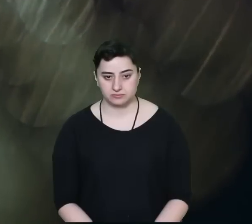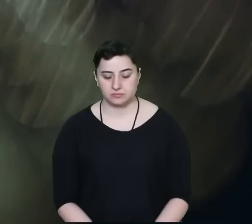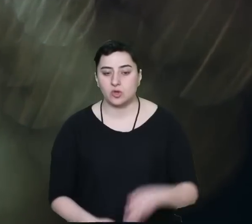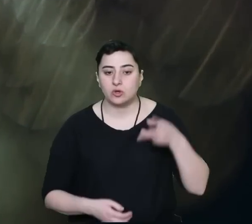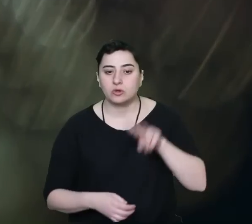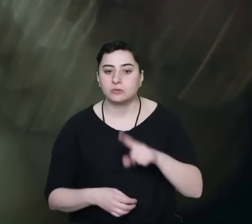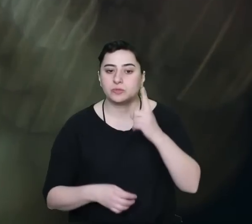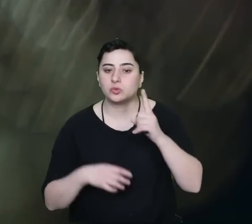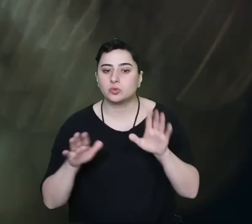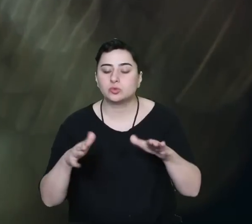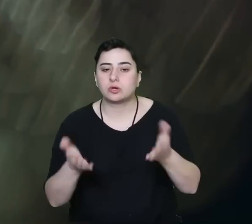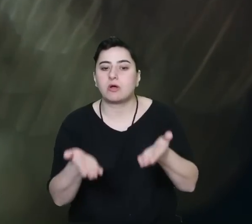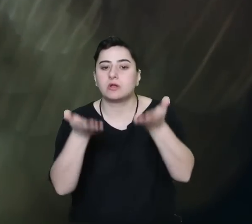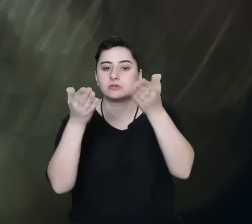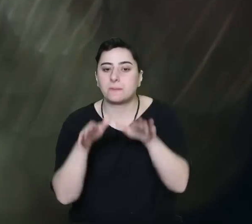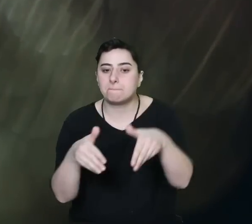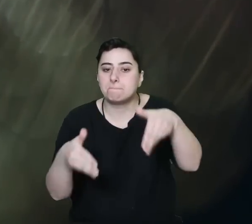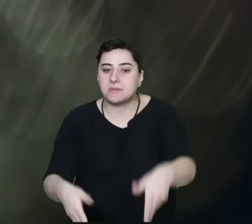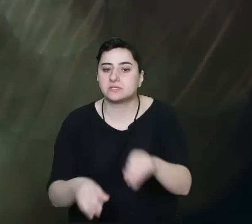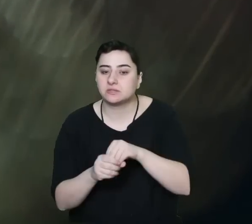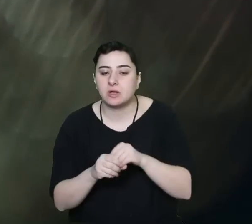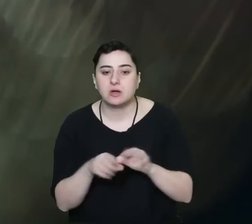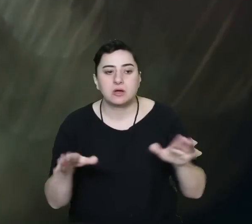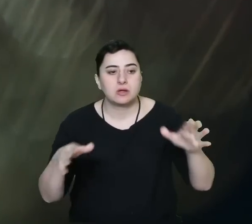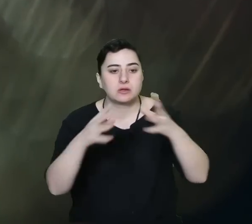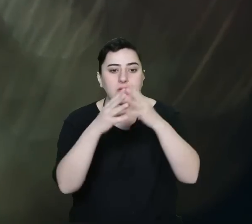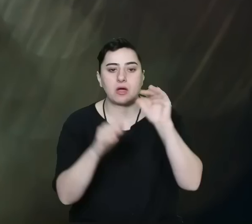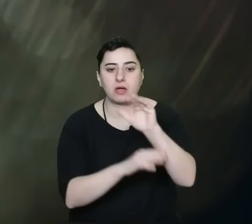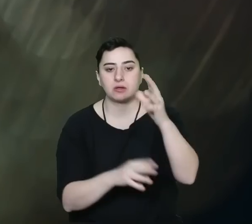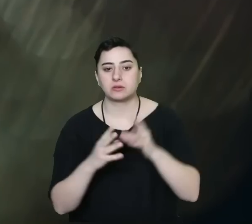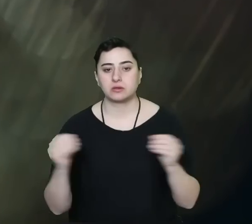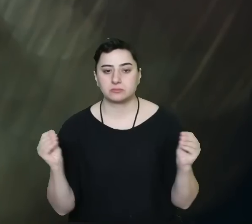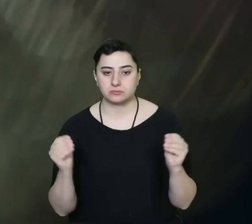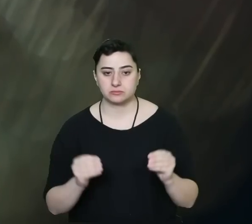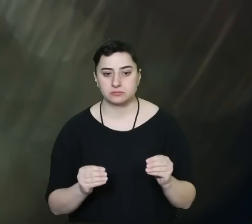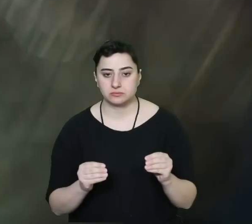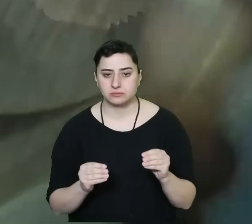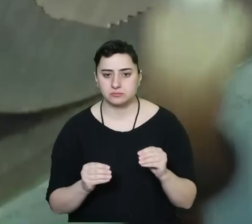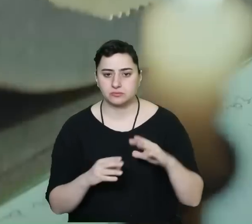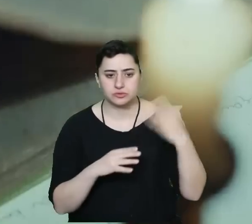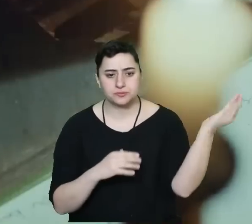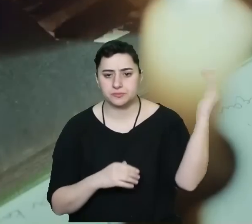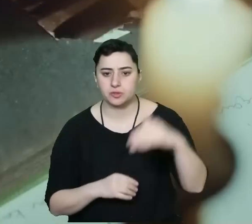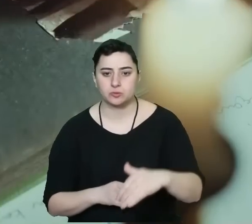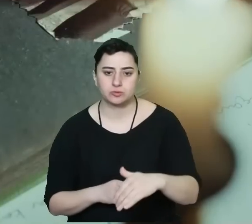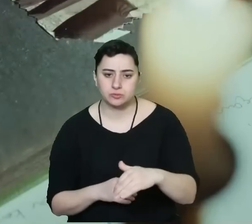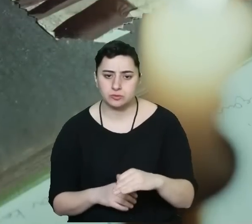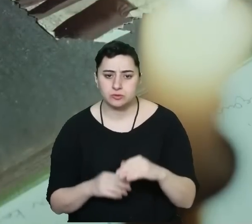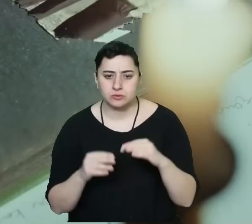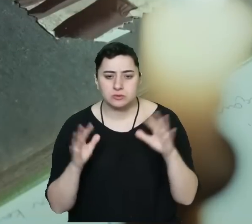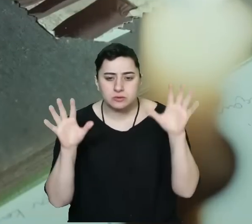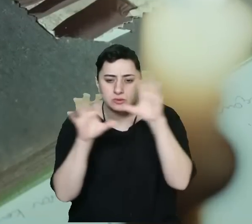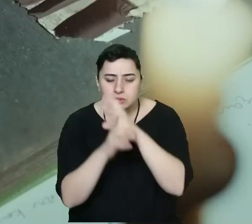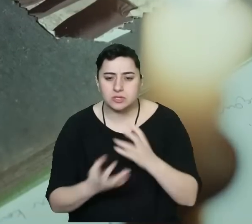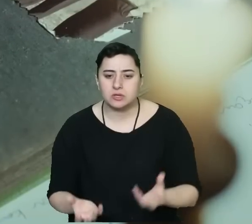Ölüm bir kuş kaldırıyor mezarlıktan. Ak kanatları hayat yok oluyor. Çıkıp geliyorsun. Kor